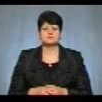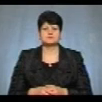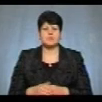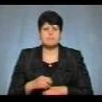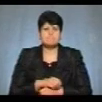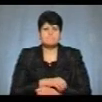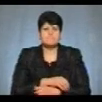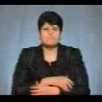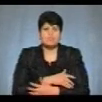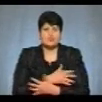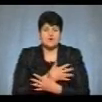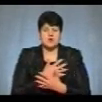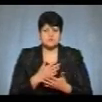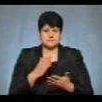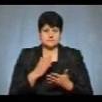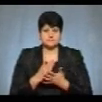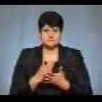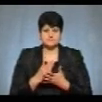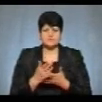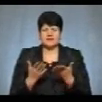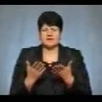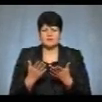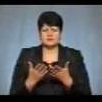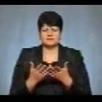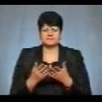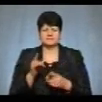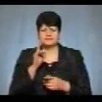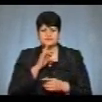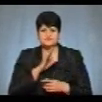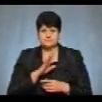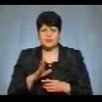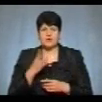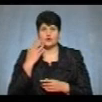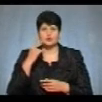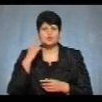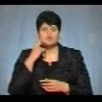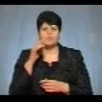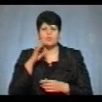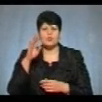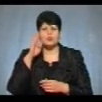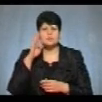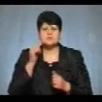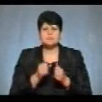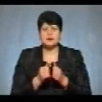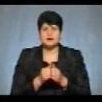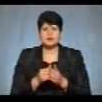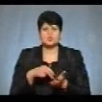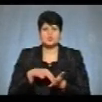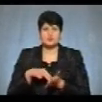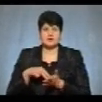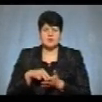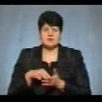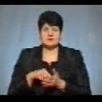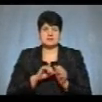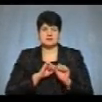мурашки по шкірі йдуть і якось не по собі стає, коли я чую просто про тих хлопців, біля яких я поруч стояв і